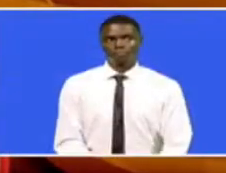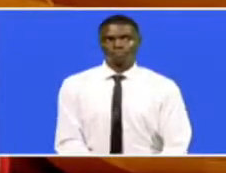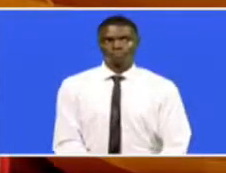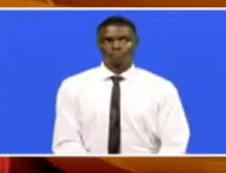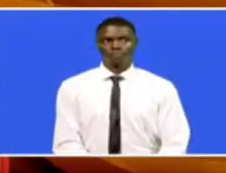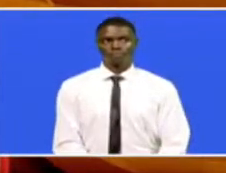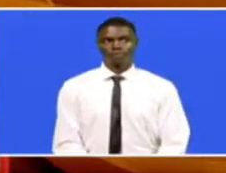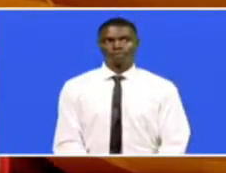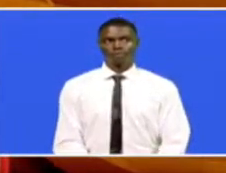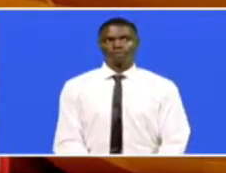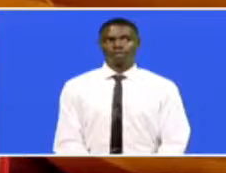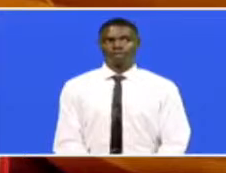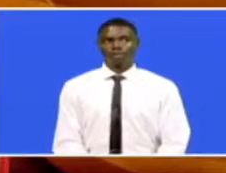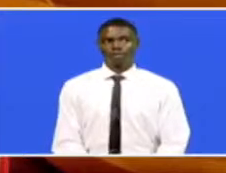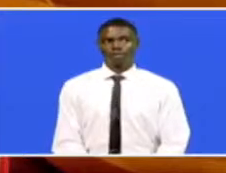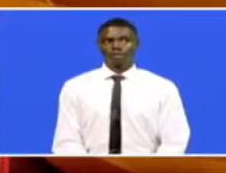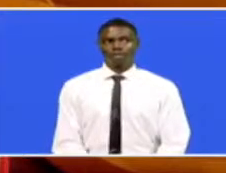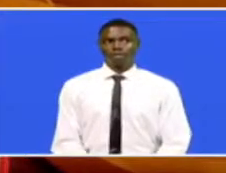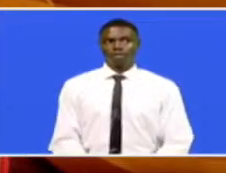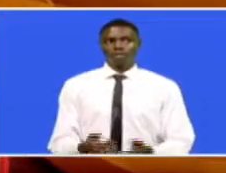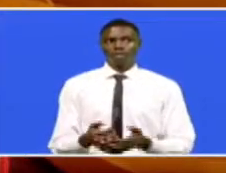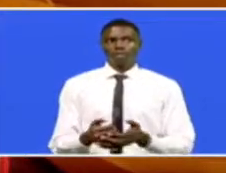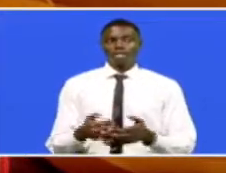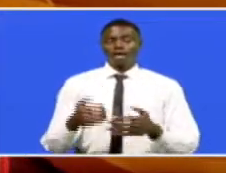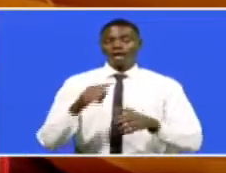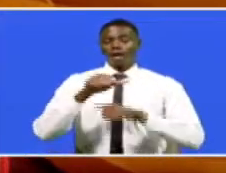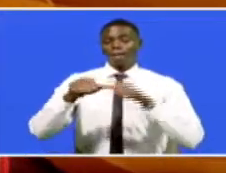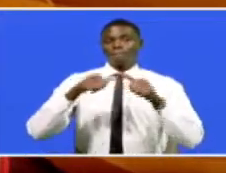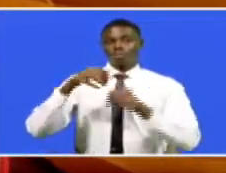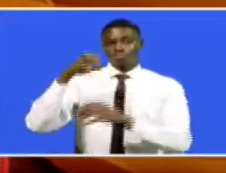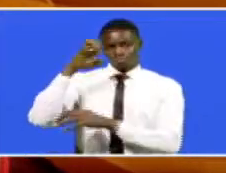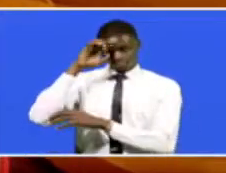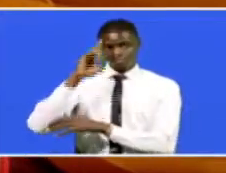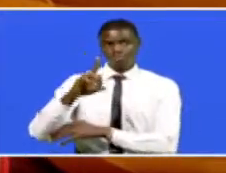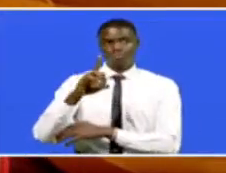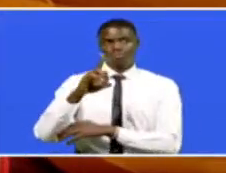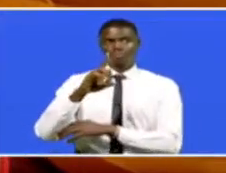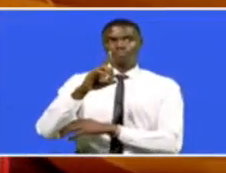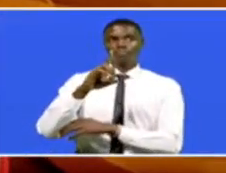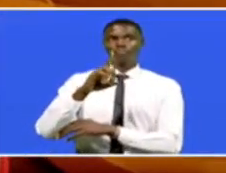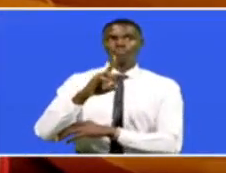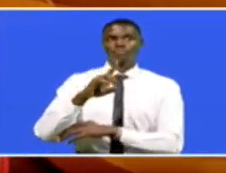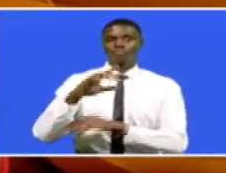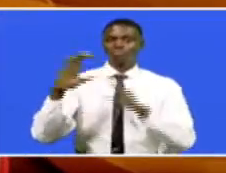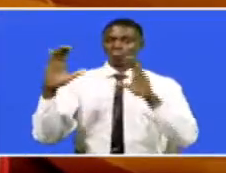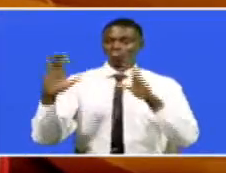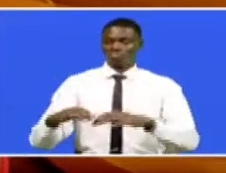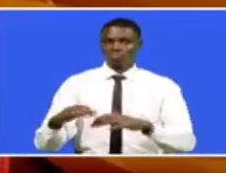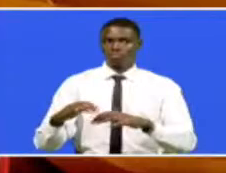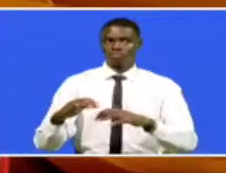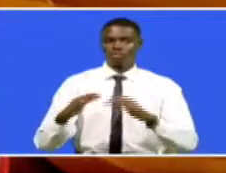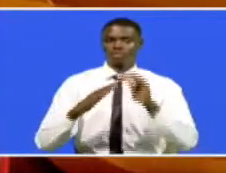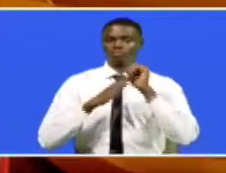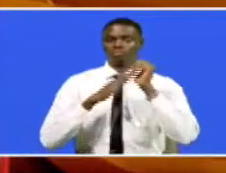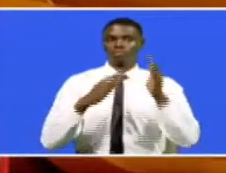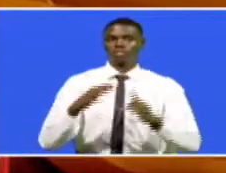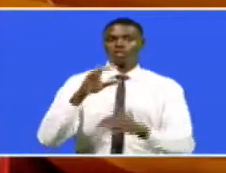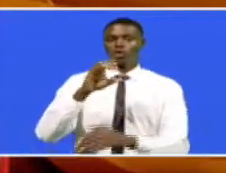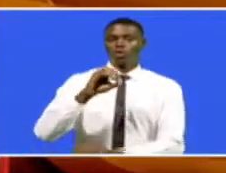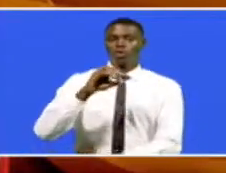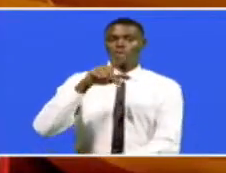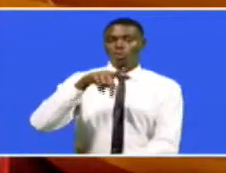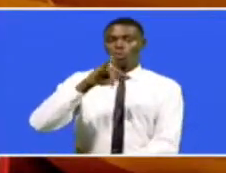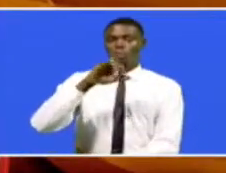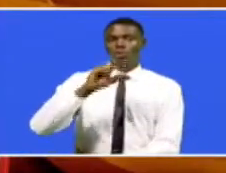Na sasa tukijikita kwenye masuala yanayofungamana na elimu, kinara wa wachache katika bunge la taifa Opiyo Wandayi